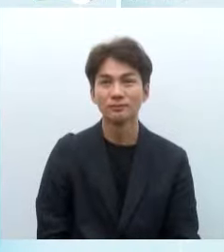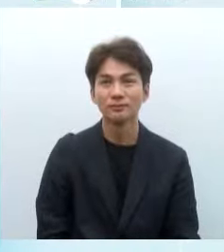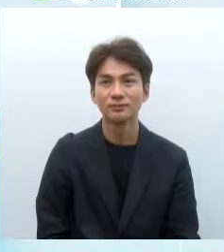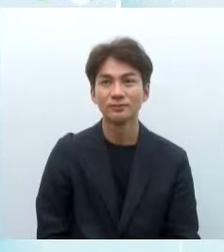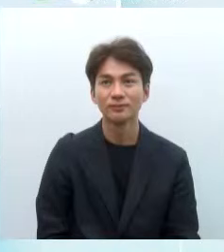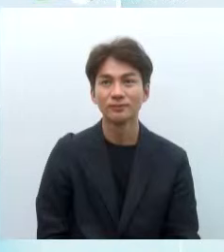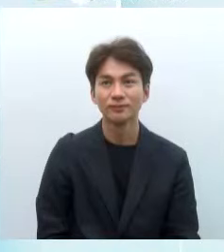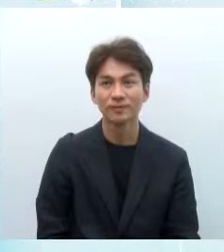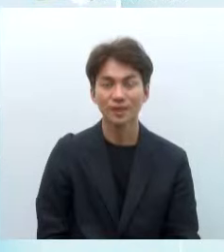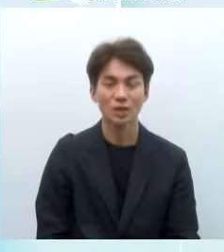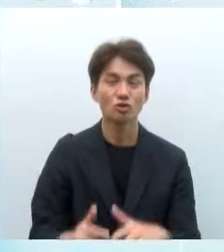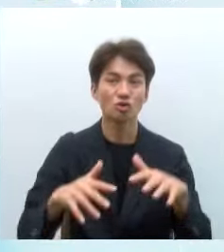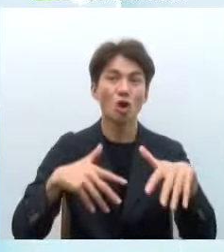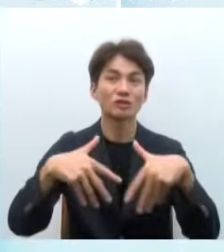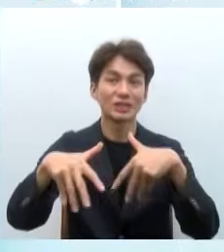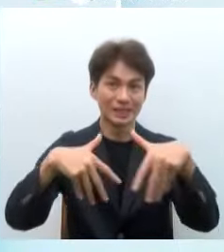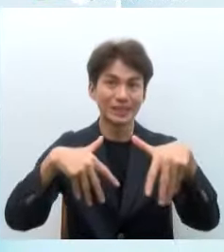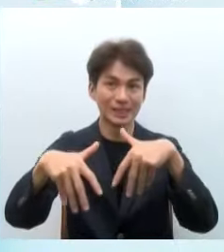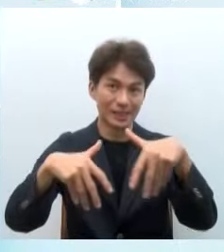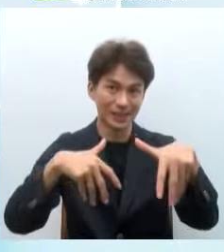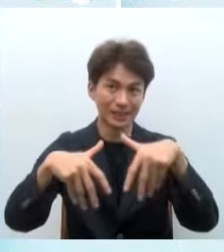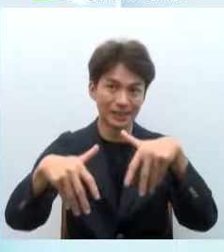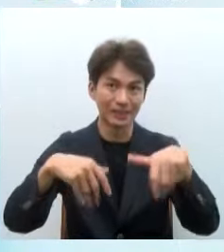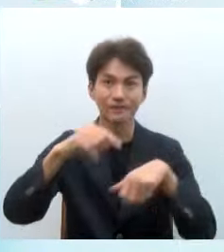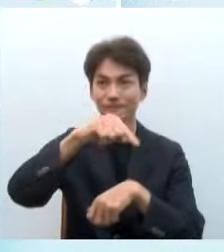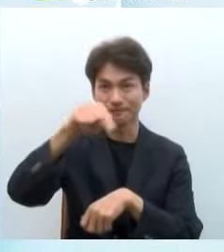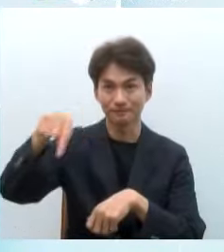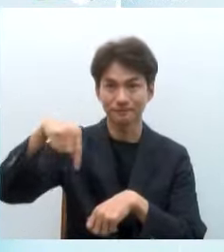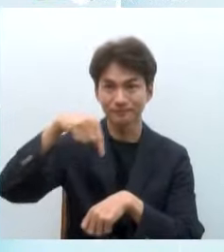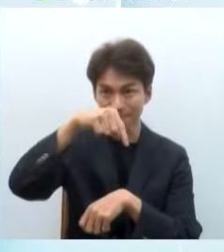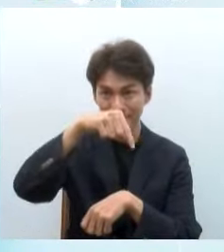ครูพัฒนาท้องถิ่นนะครับถ้า